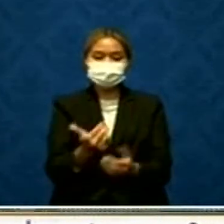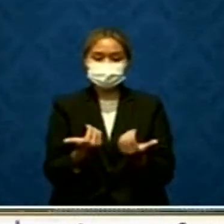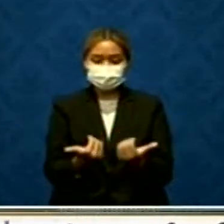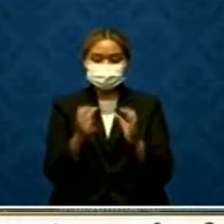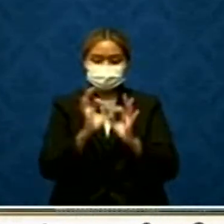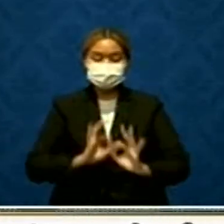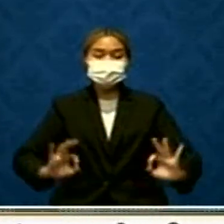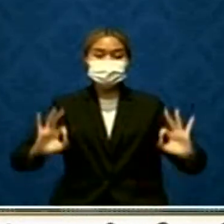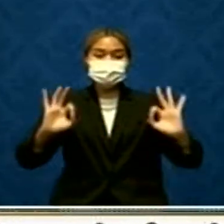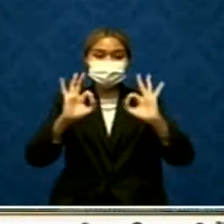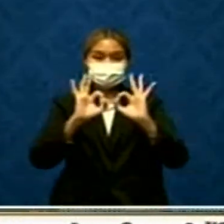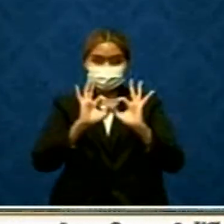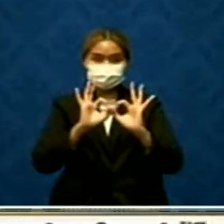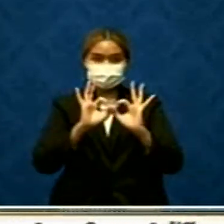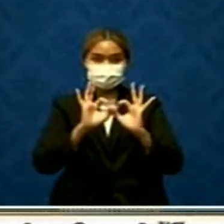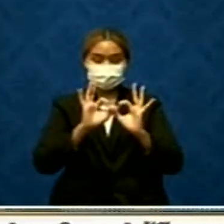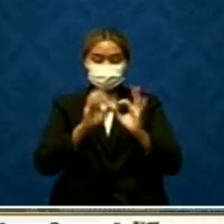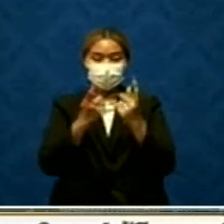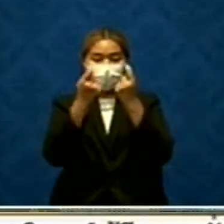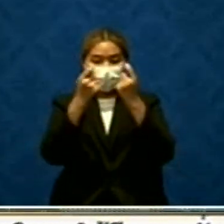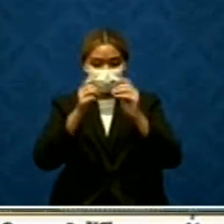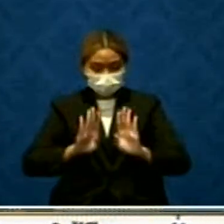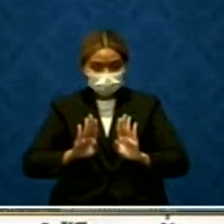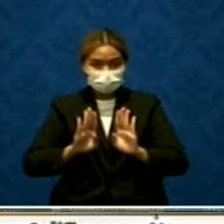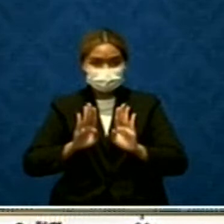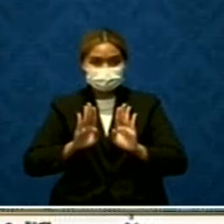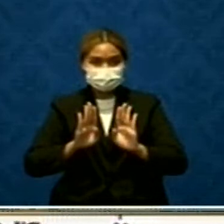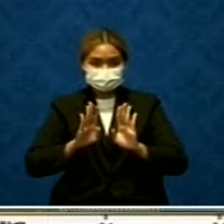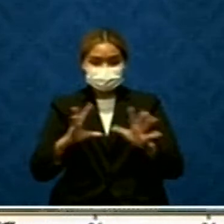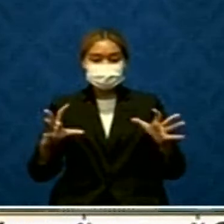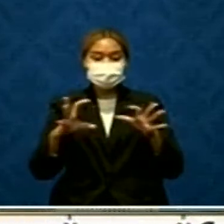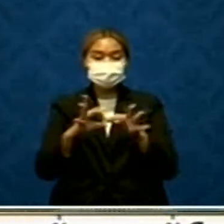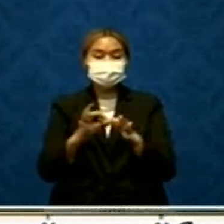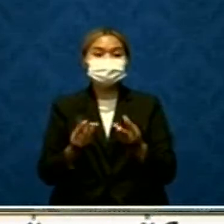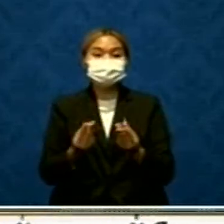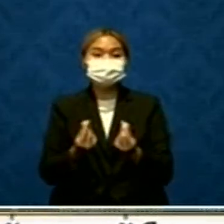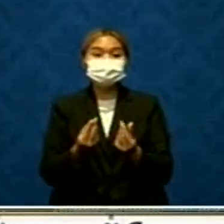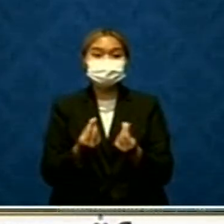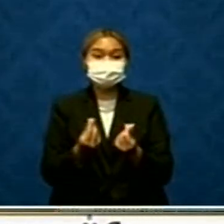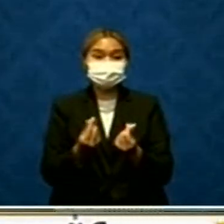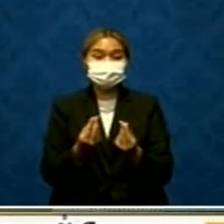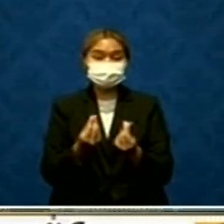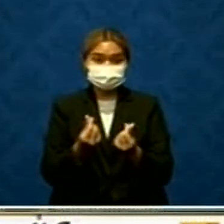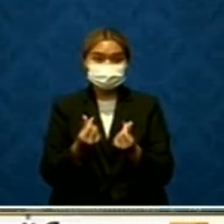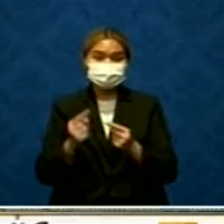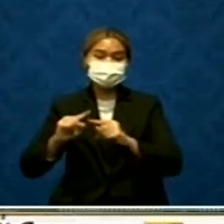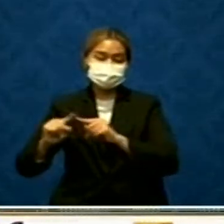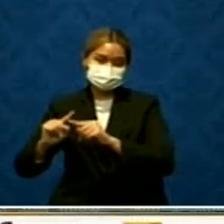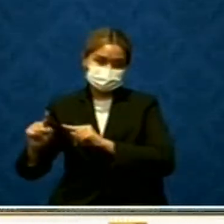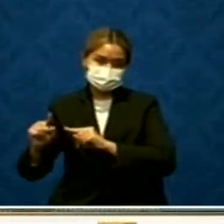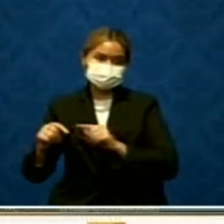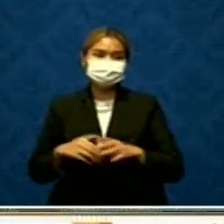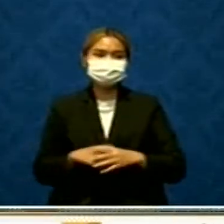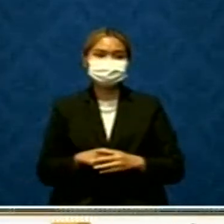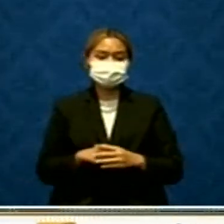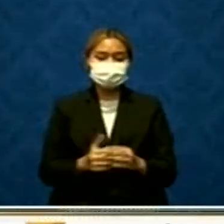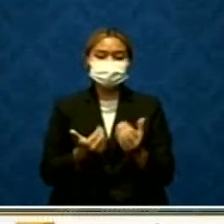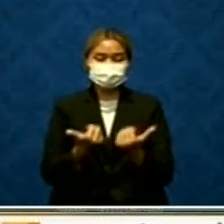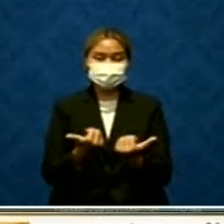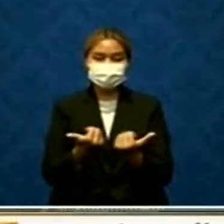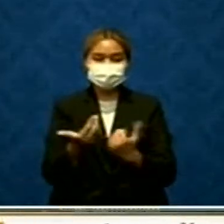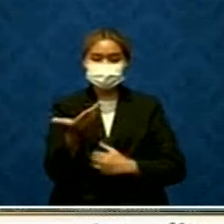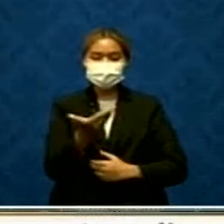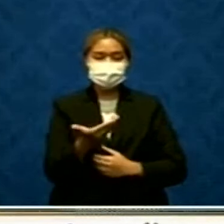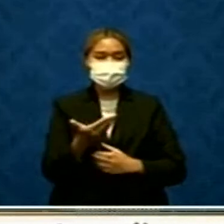ะต้องมีการออกแบบและเวนคืนที่ดินพร้อมกันนะครับแต่สิ่งทั้งหมดเนี่ยเพื่อป้องกันนะครับไม่